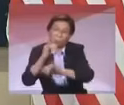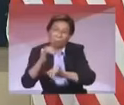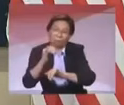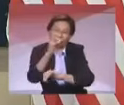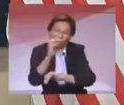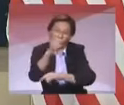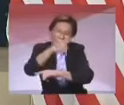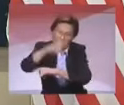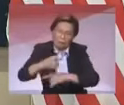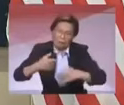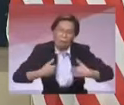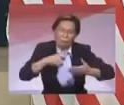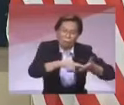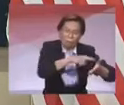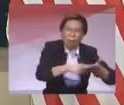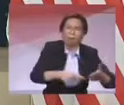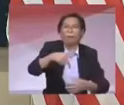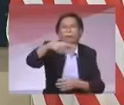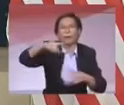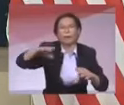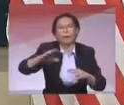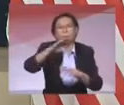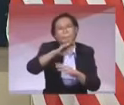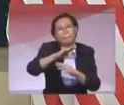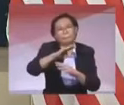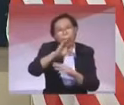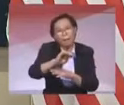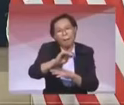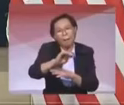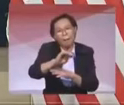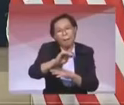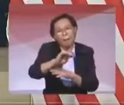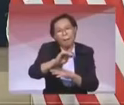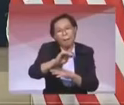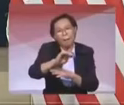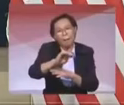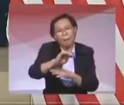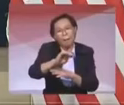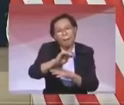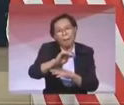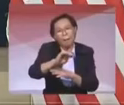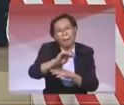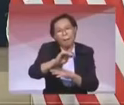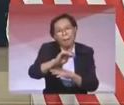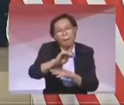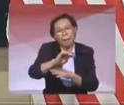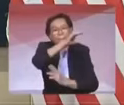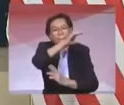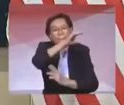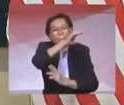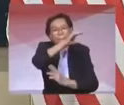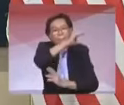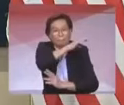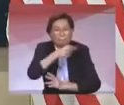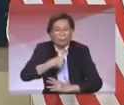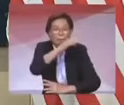Dalam sidang khas MKN yang saya pengerusikan hari ini, Setiausaha In MKN conference that I wrote today,